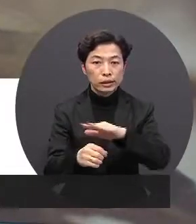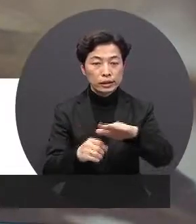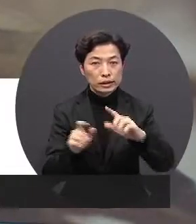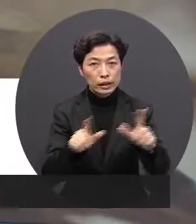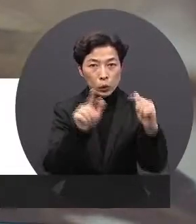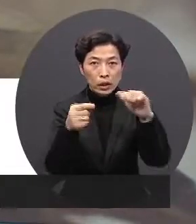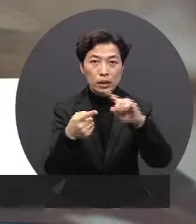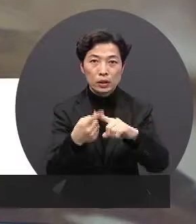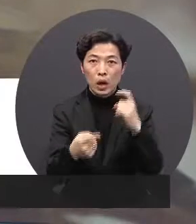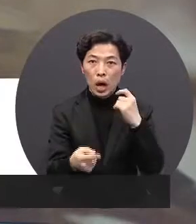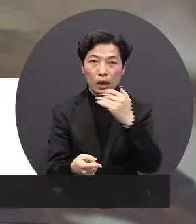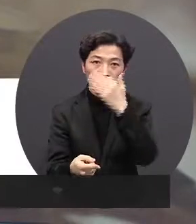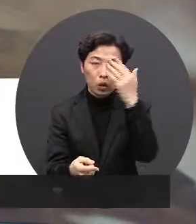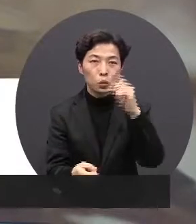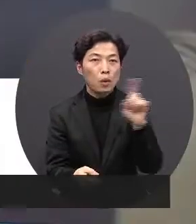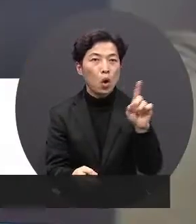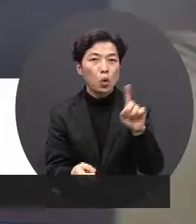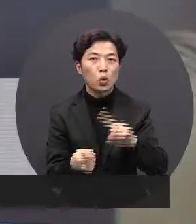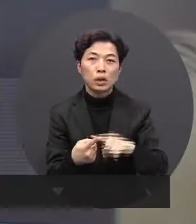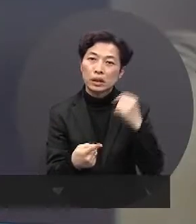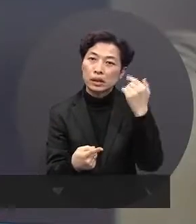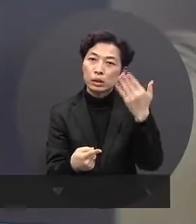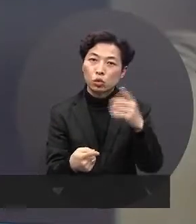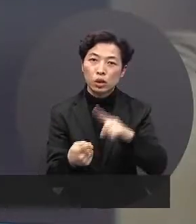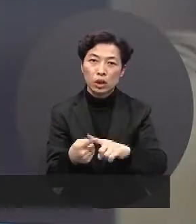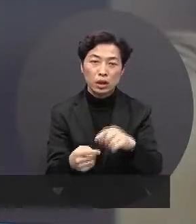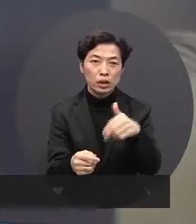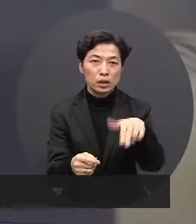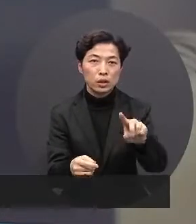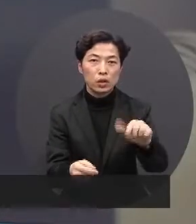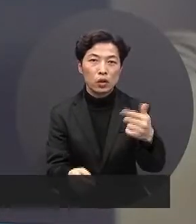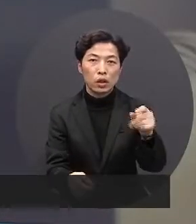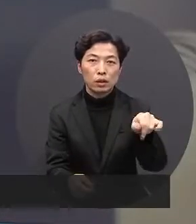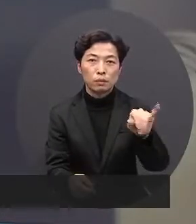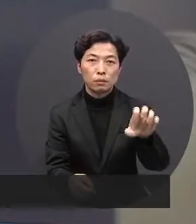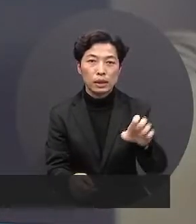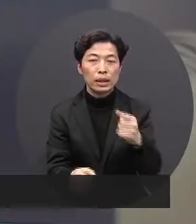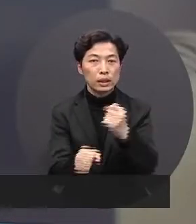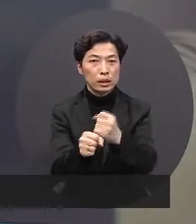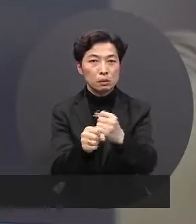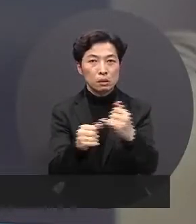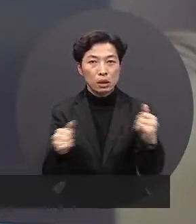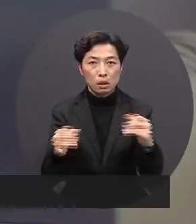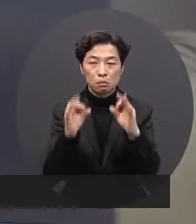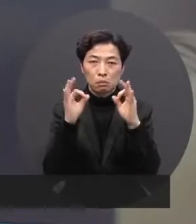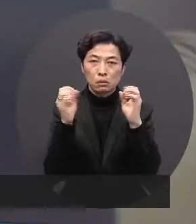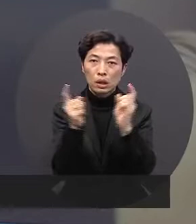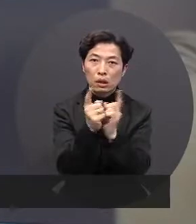아름다움이 무엇인지 질문을 던지는 전은미 작가를 만나봤습니다. 이채연 기자입니다.